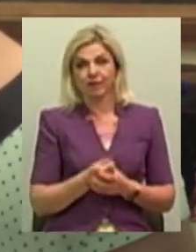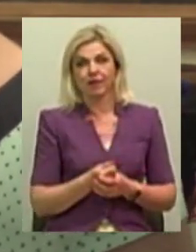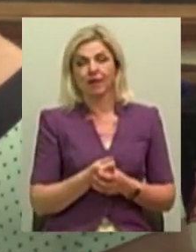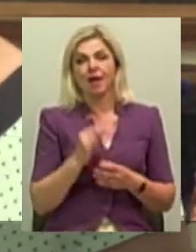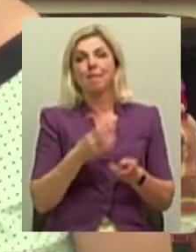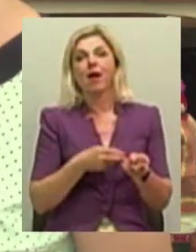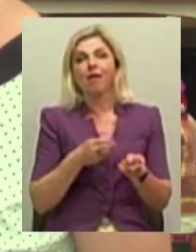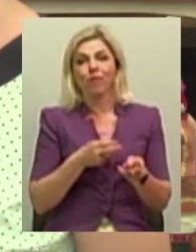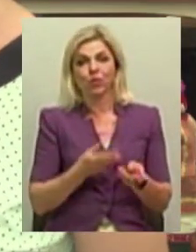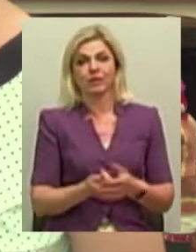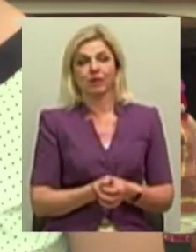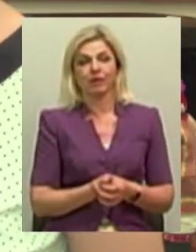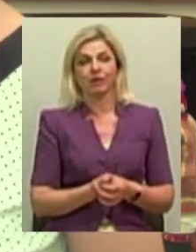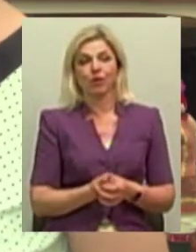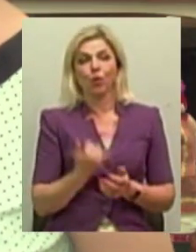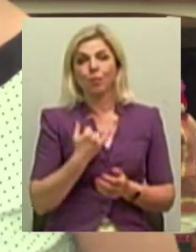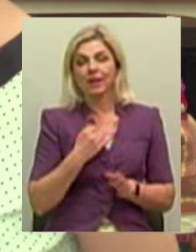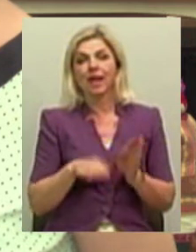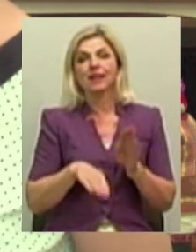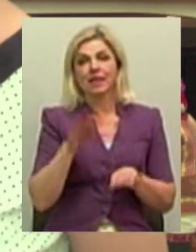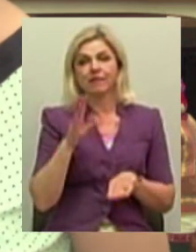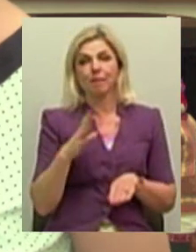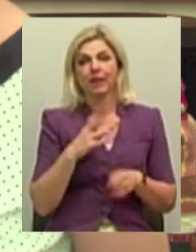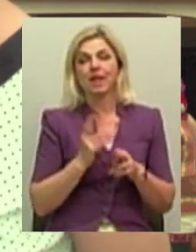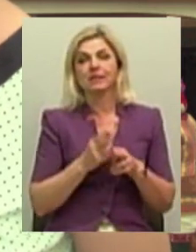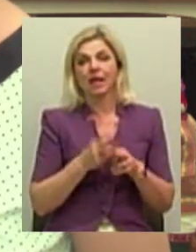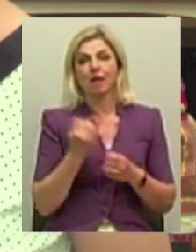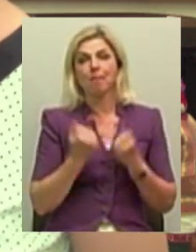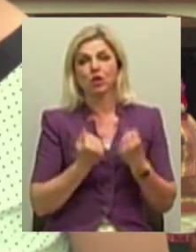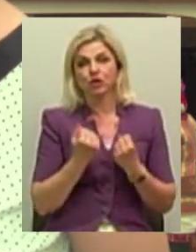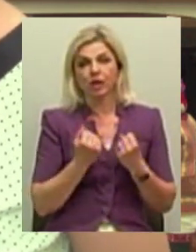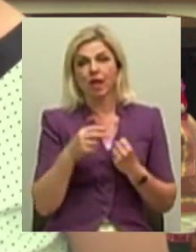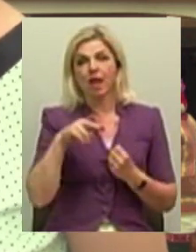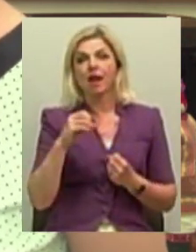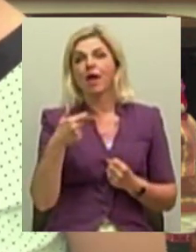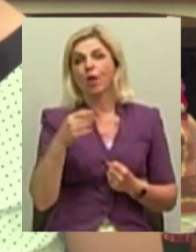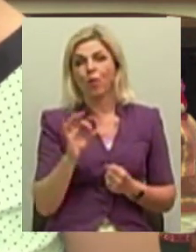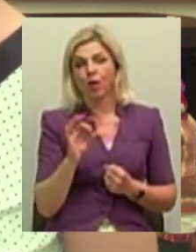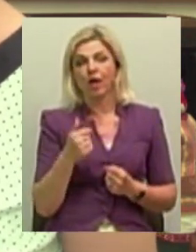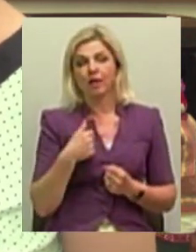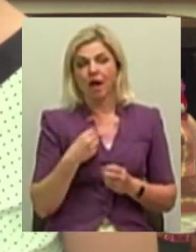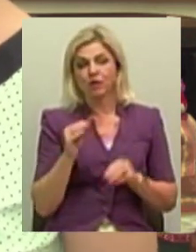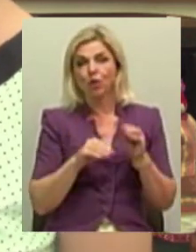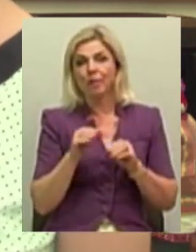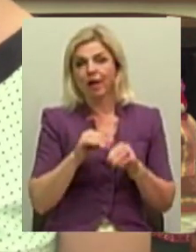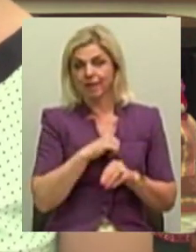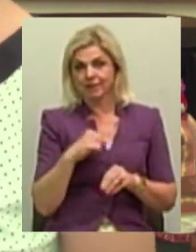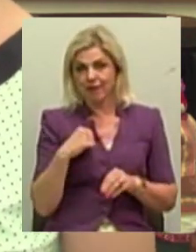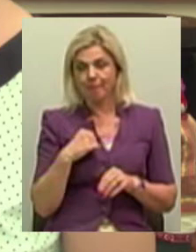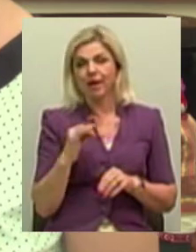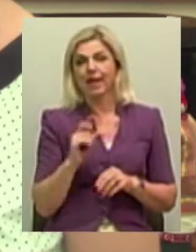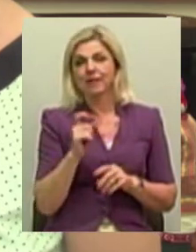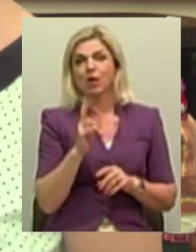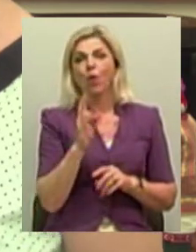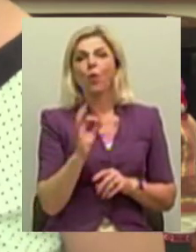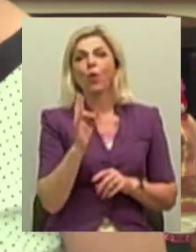паровозики. У мене в дитинстві була залізна машинка «Лего». Я її зібрала сама з таких, ну, з